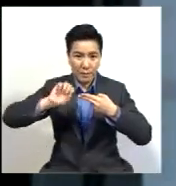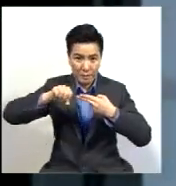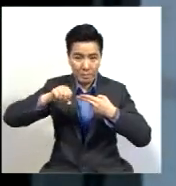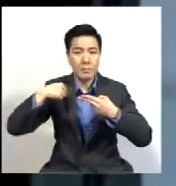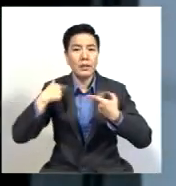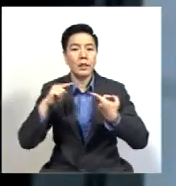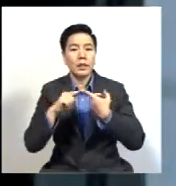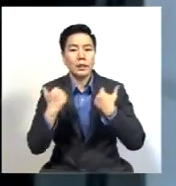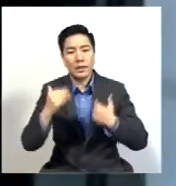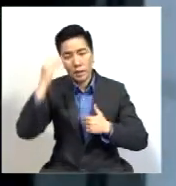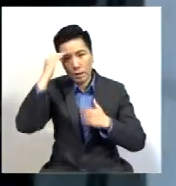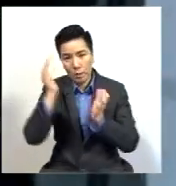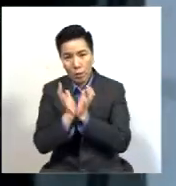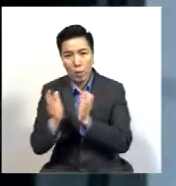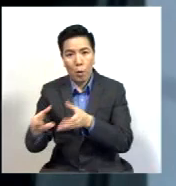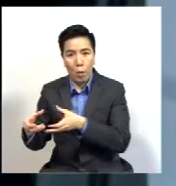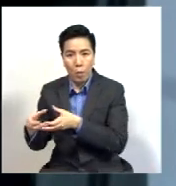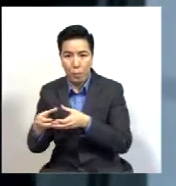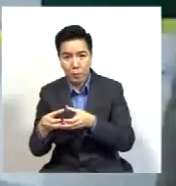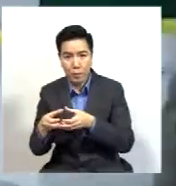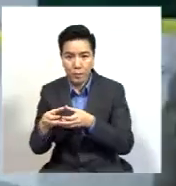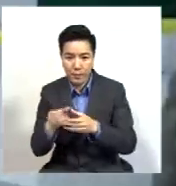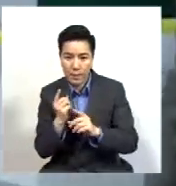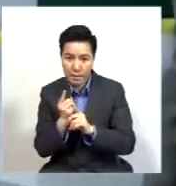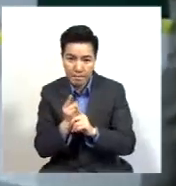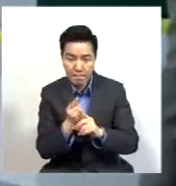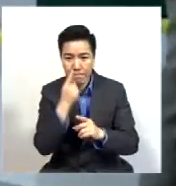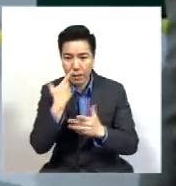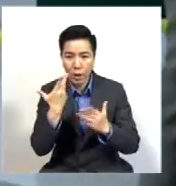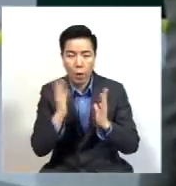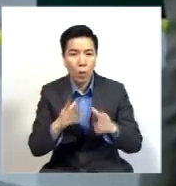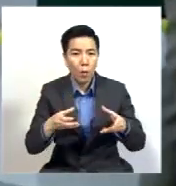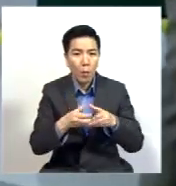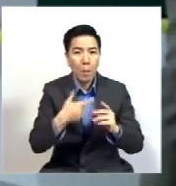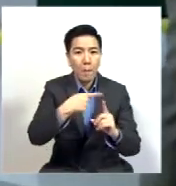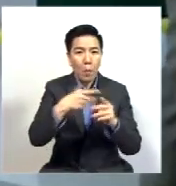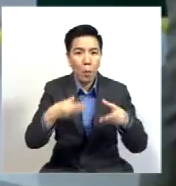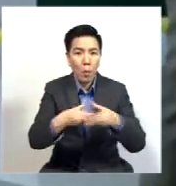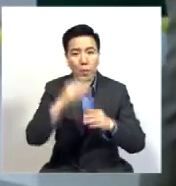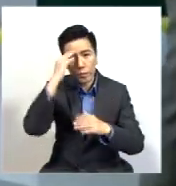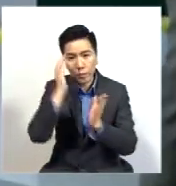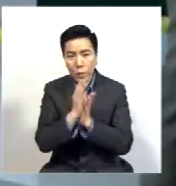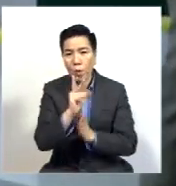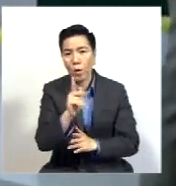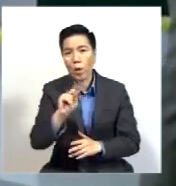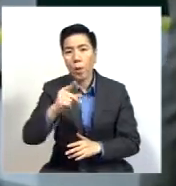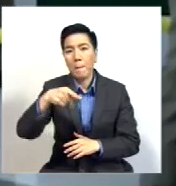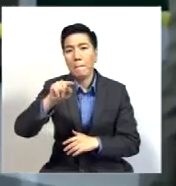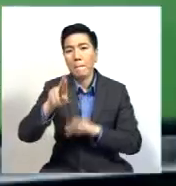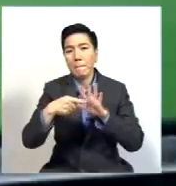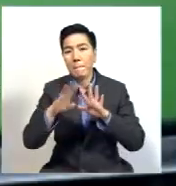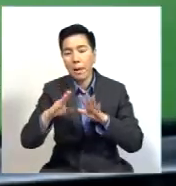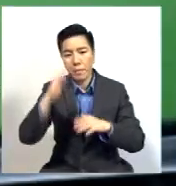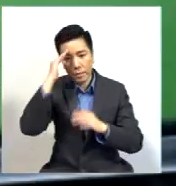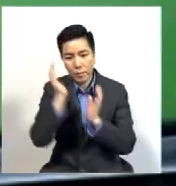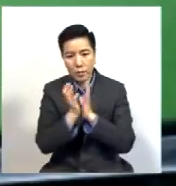ำรวจก็ได้ระดมทีมสืบสวนจากกองบัญชาการตำรวจภูธรภาค1นอกจากนี้ส่วนที่กำลังกับตำรวจกองปราบตำรวจนครบาล